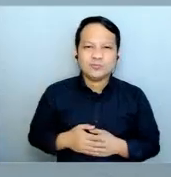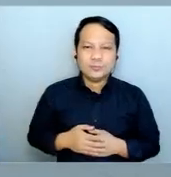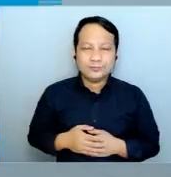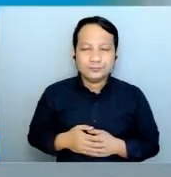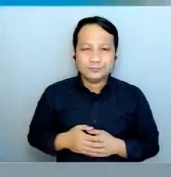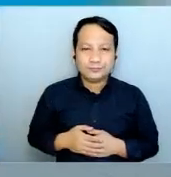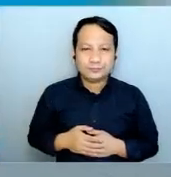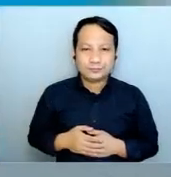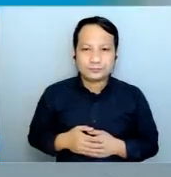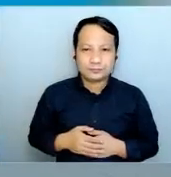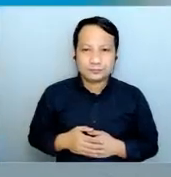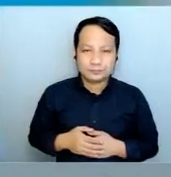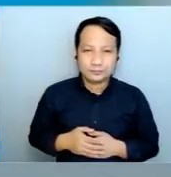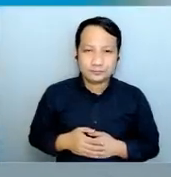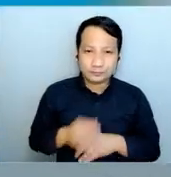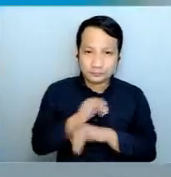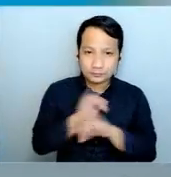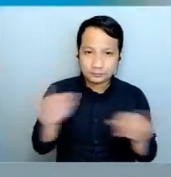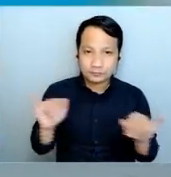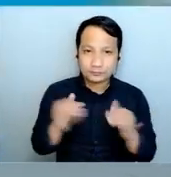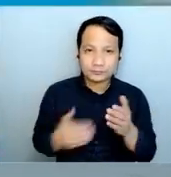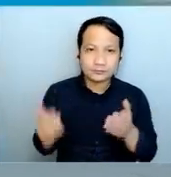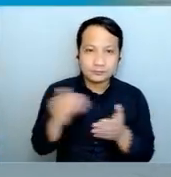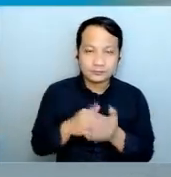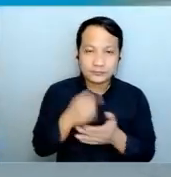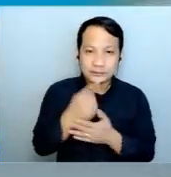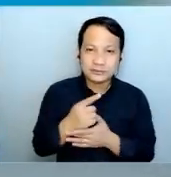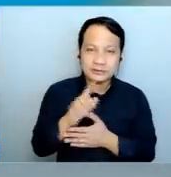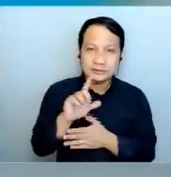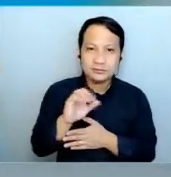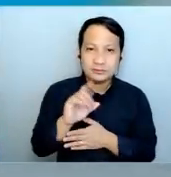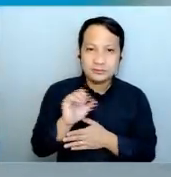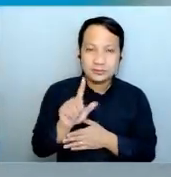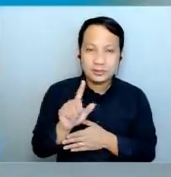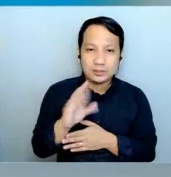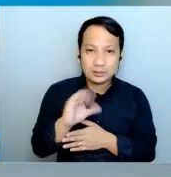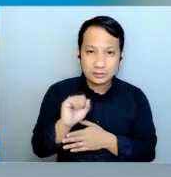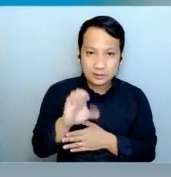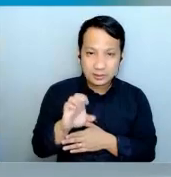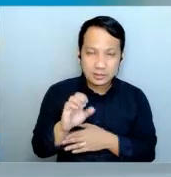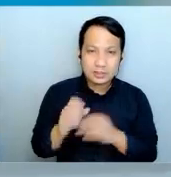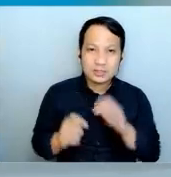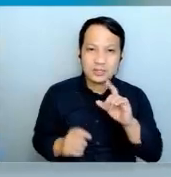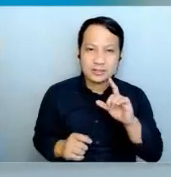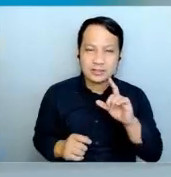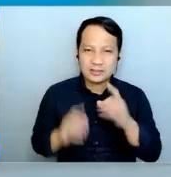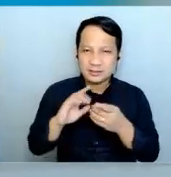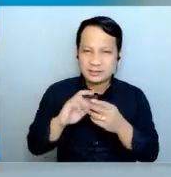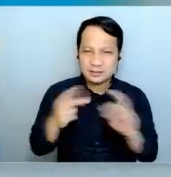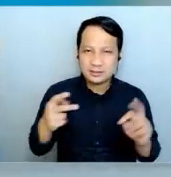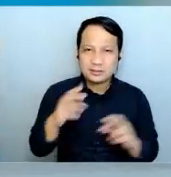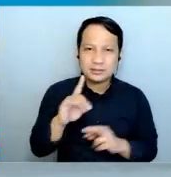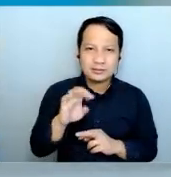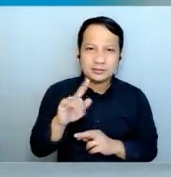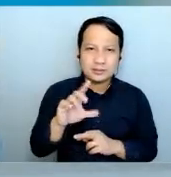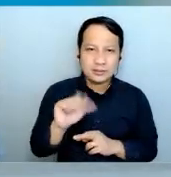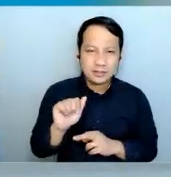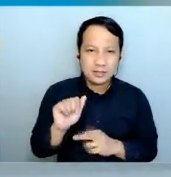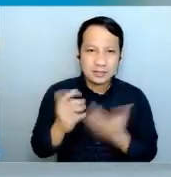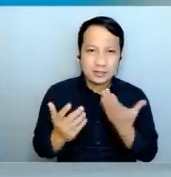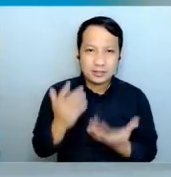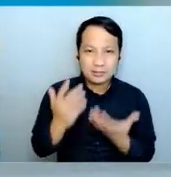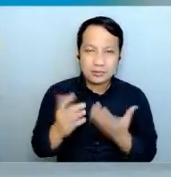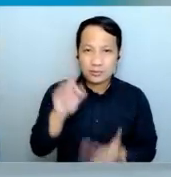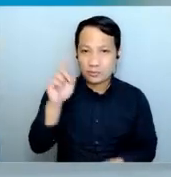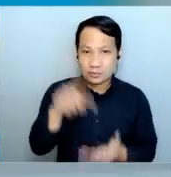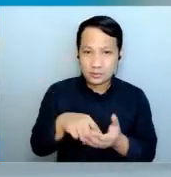Labing isang rehiyon na sa bansa ang nakapagtala ng local case ng mas nakakahawang Delta variant. Kasabay nito ang paglobo ng mga tumatawag sa One Hospital